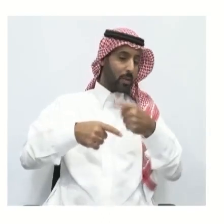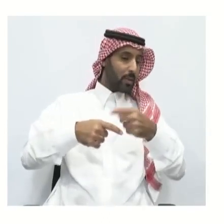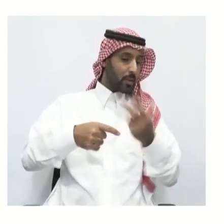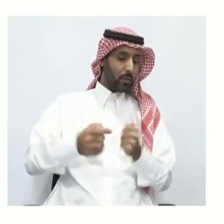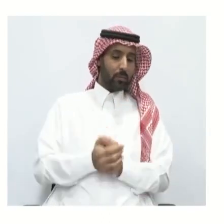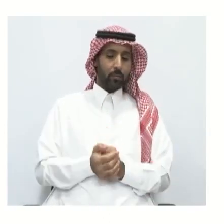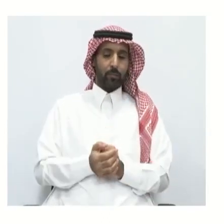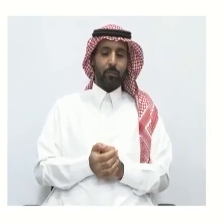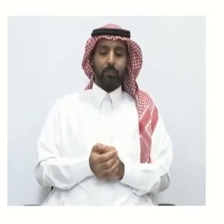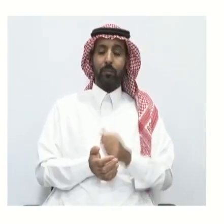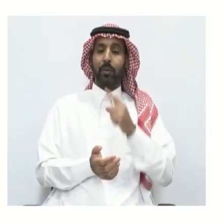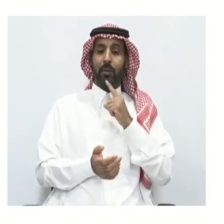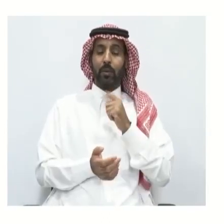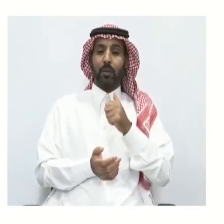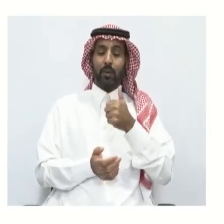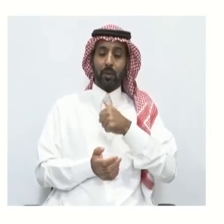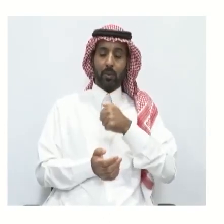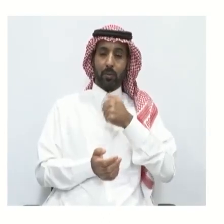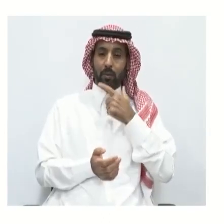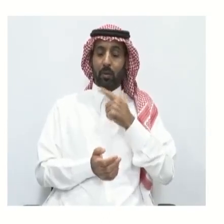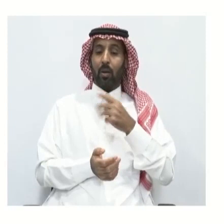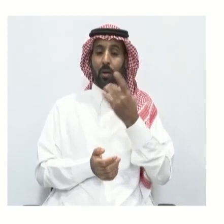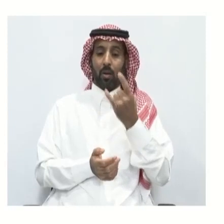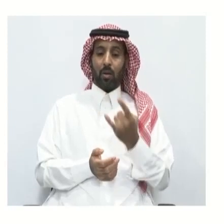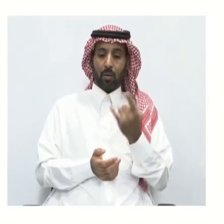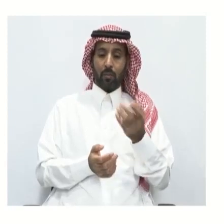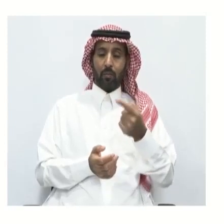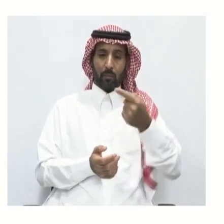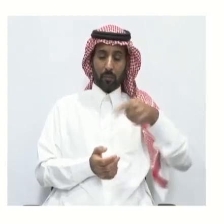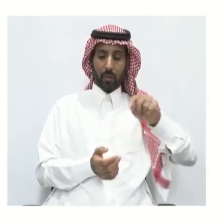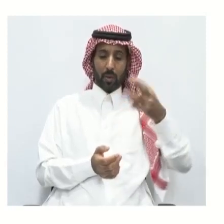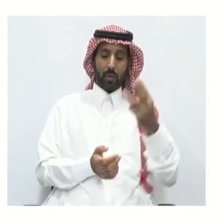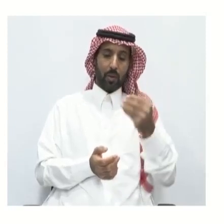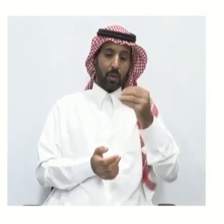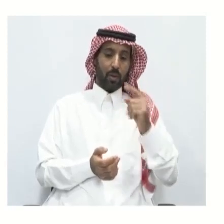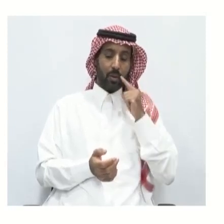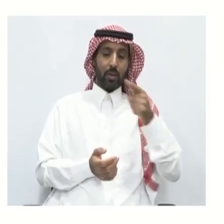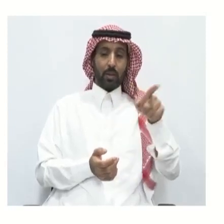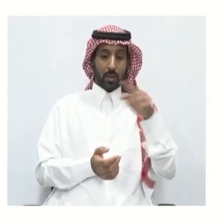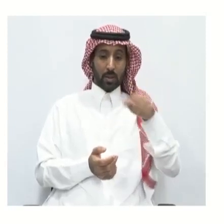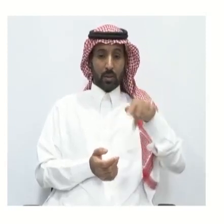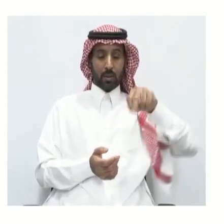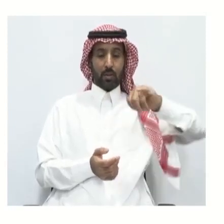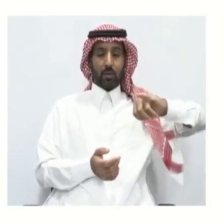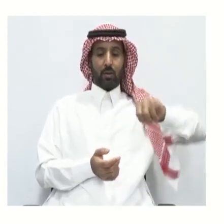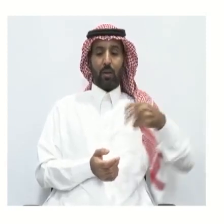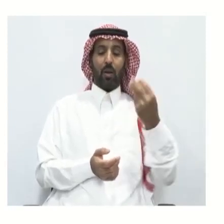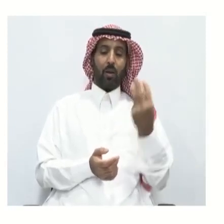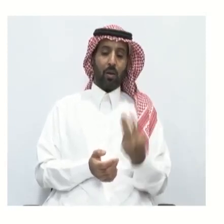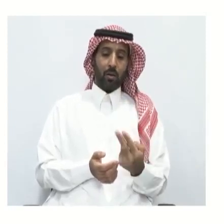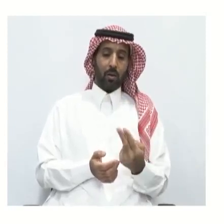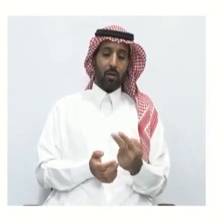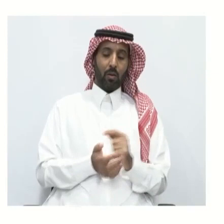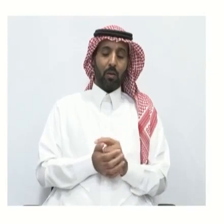غرام من يوديد الزنك اذا هنا استخرجنا كتله يوديد الزنك اذا المردود النظري هو الناتج لدينا